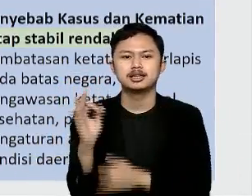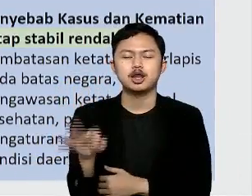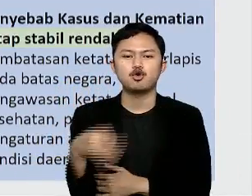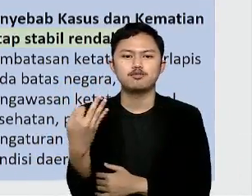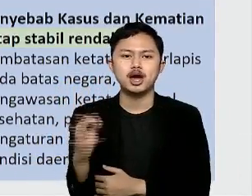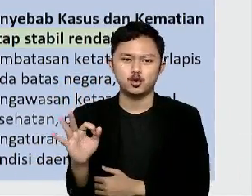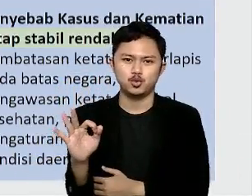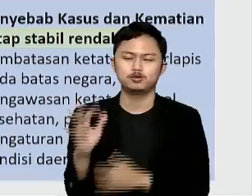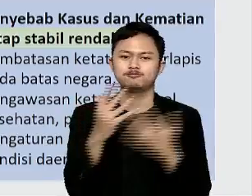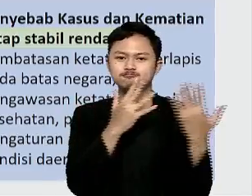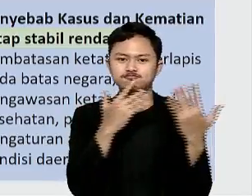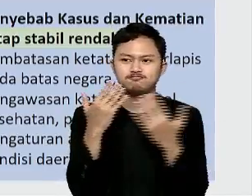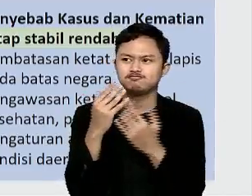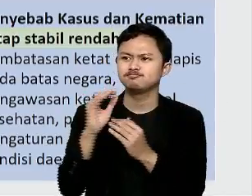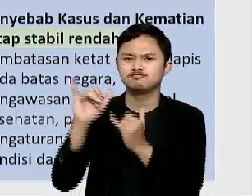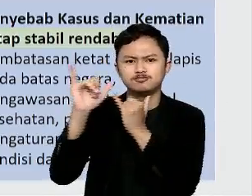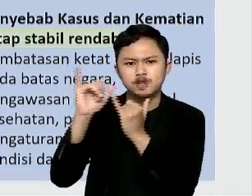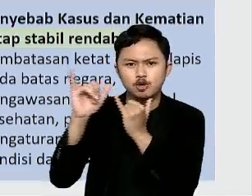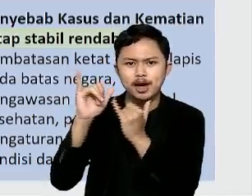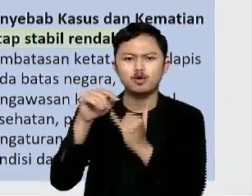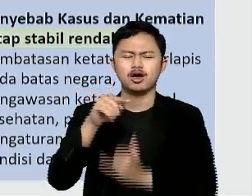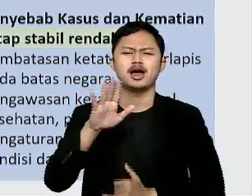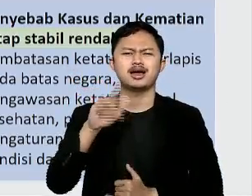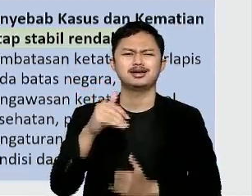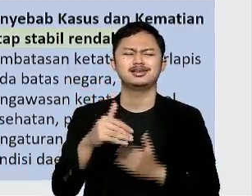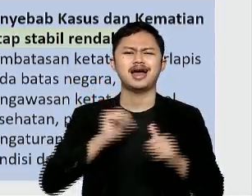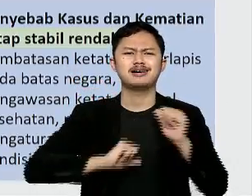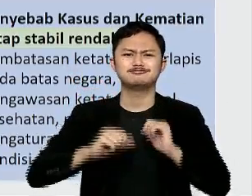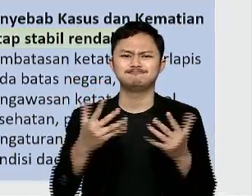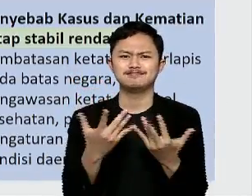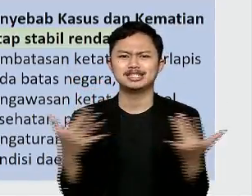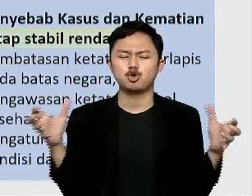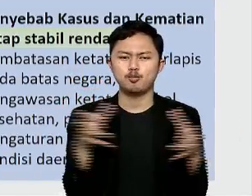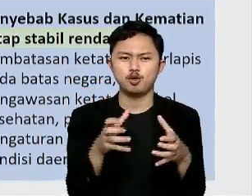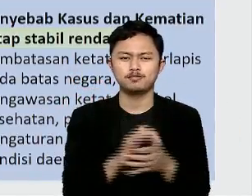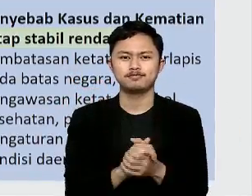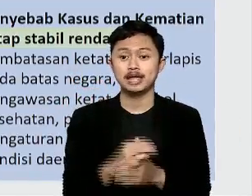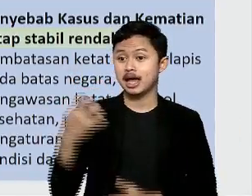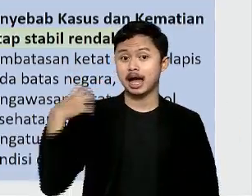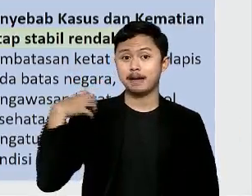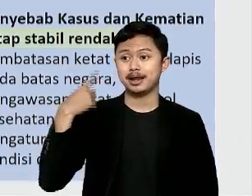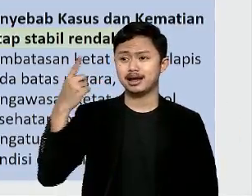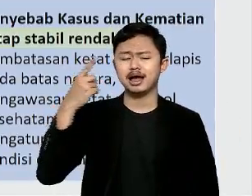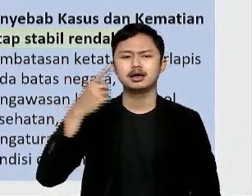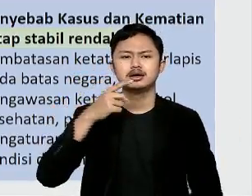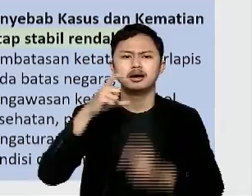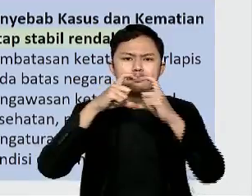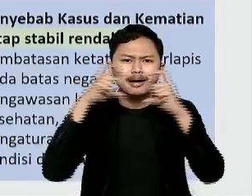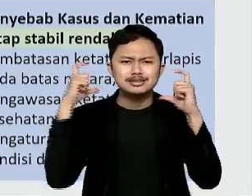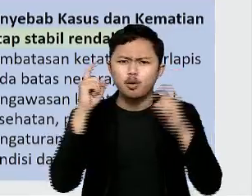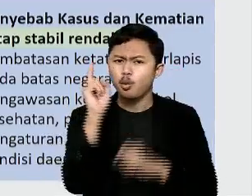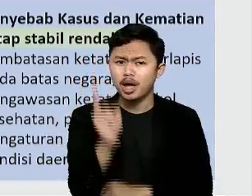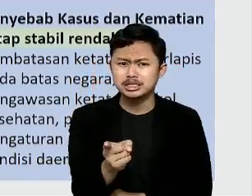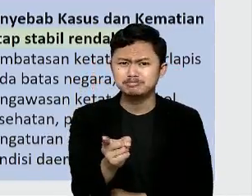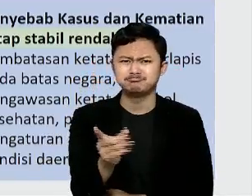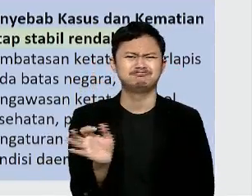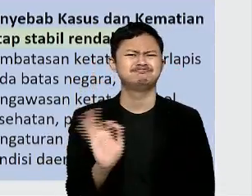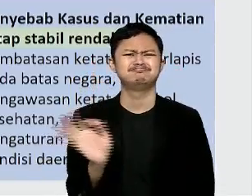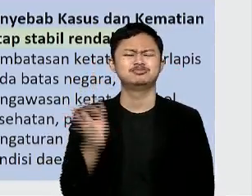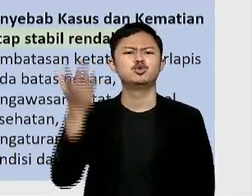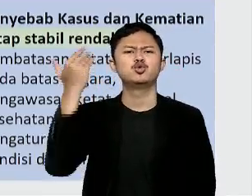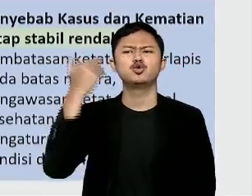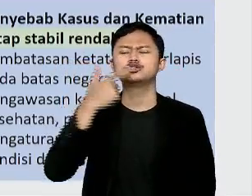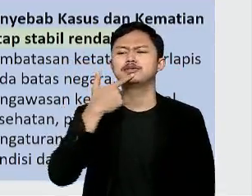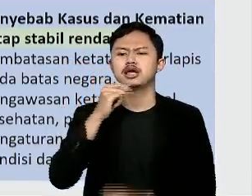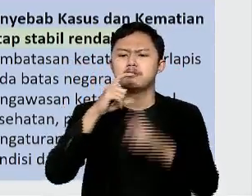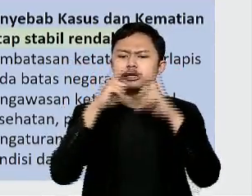penularannya meningkat. Ditambah lagi, penggunaan masker sudah tidak menjadi kewajiban sejak lama,